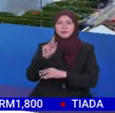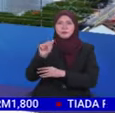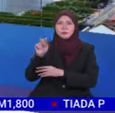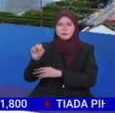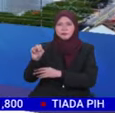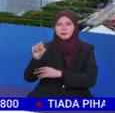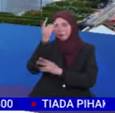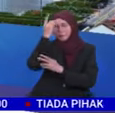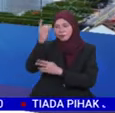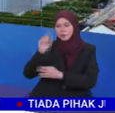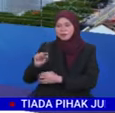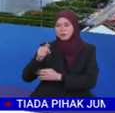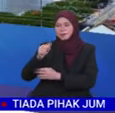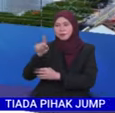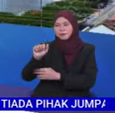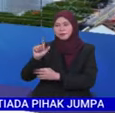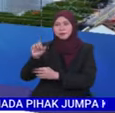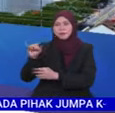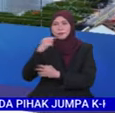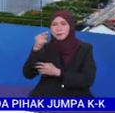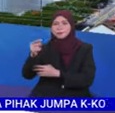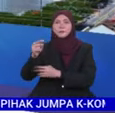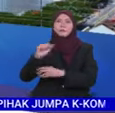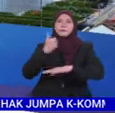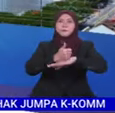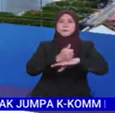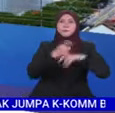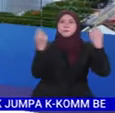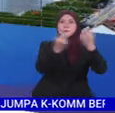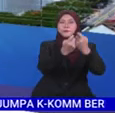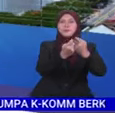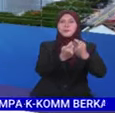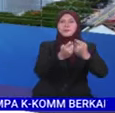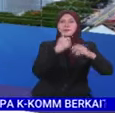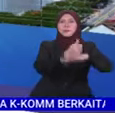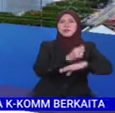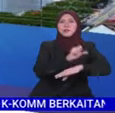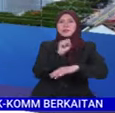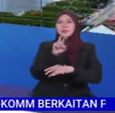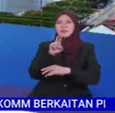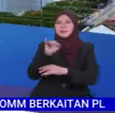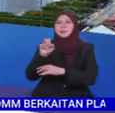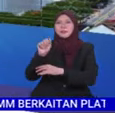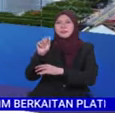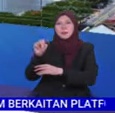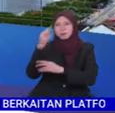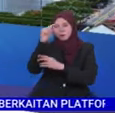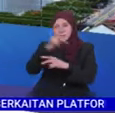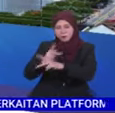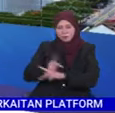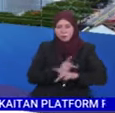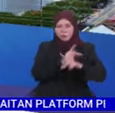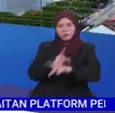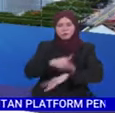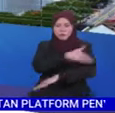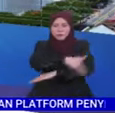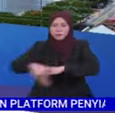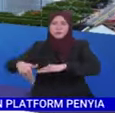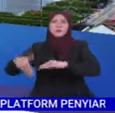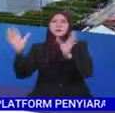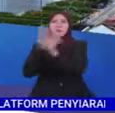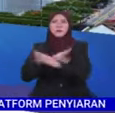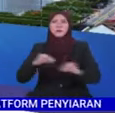Ghazali berkata PT Lion keempat itu akan diwujudkan di stream On bagi mengawal sempadan antara sorowajan Kalimantan